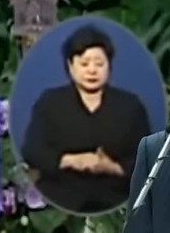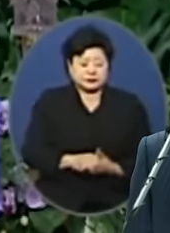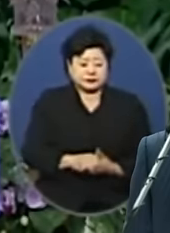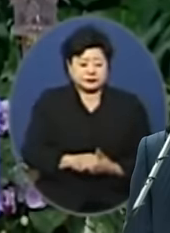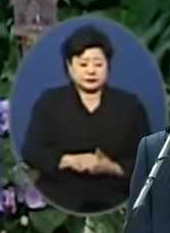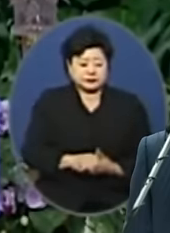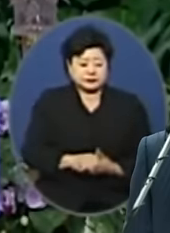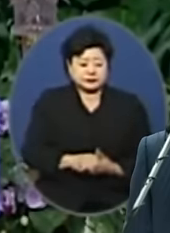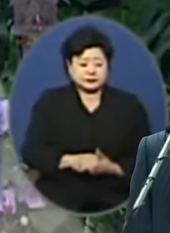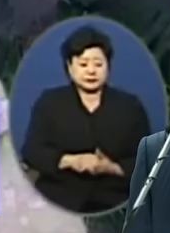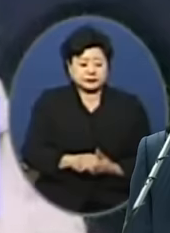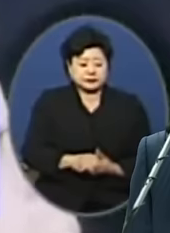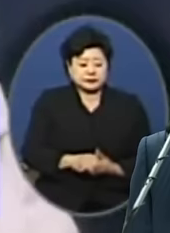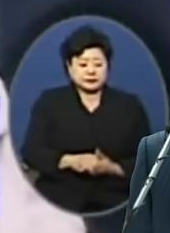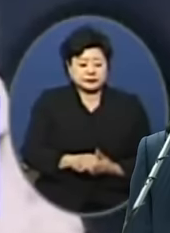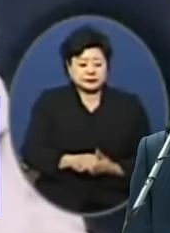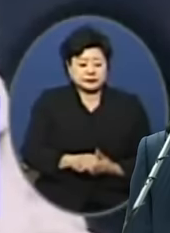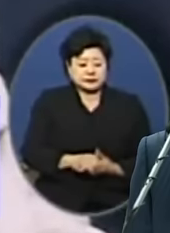두고 맹세하노라.